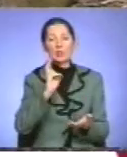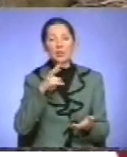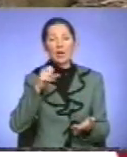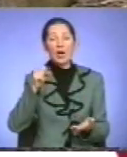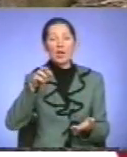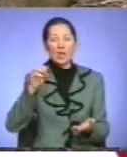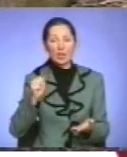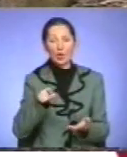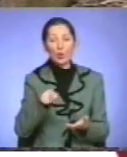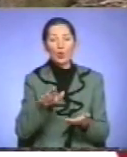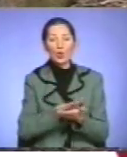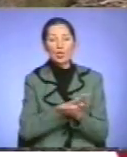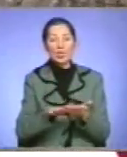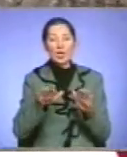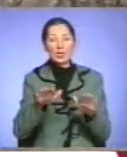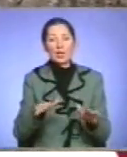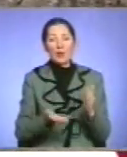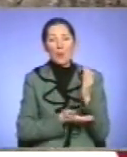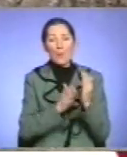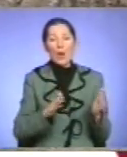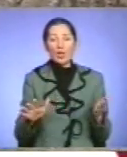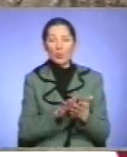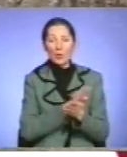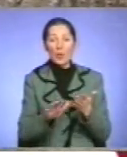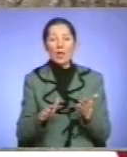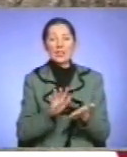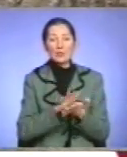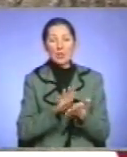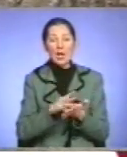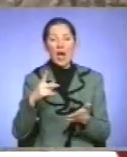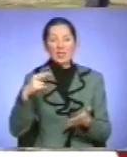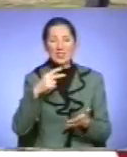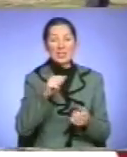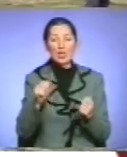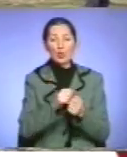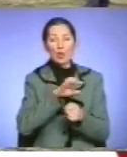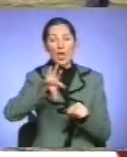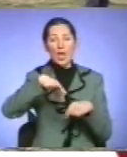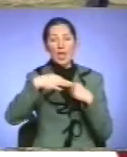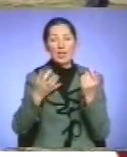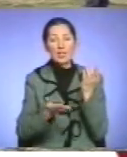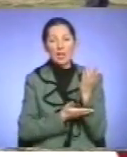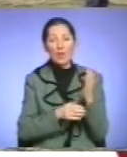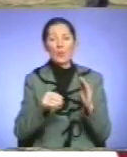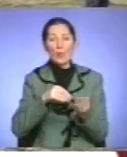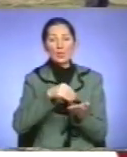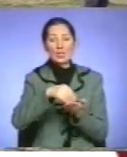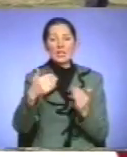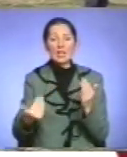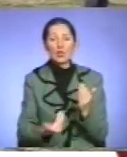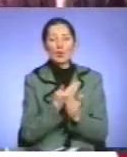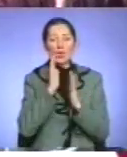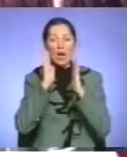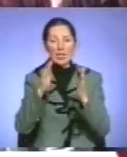вони розчистили місцевий парк, прибрали сміття, зрізали сухе гілля дерев, посадили нові алеї. Цього року